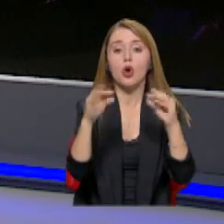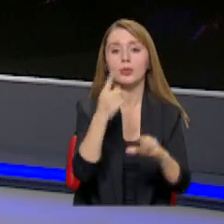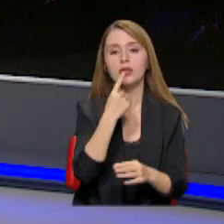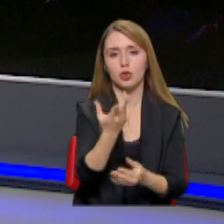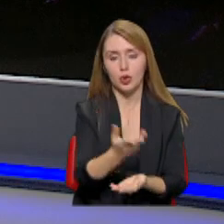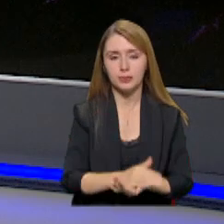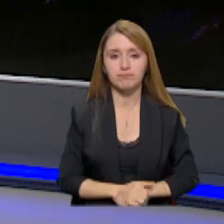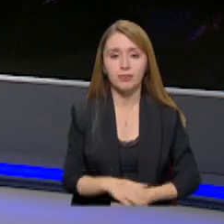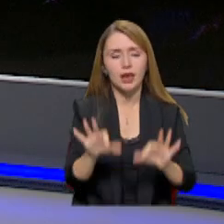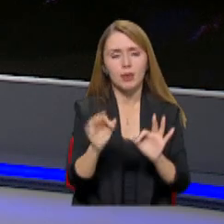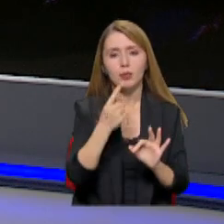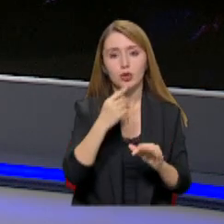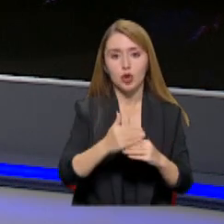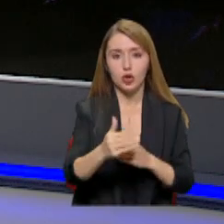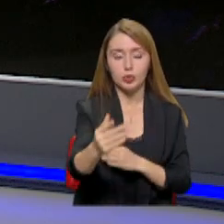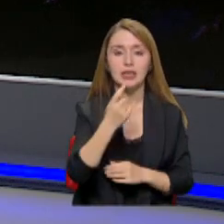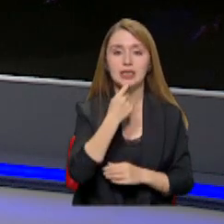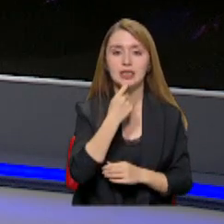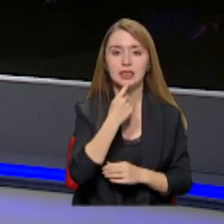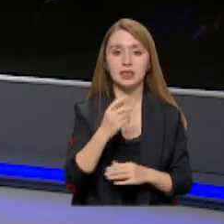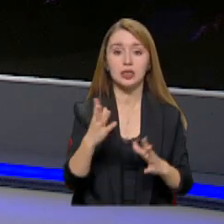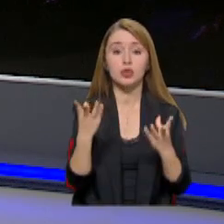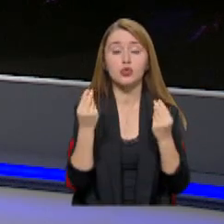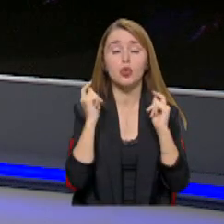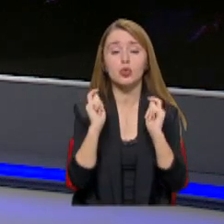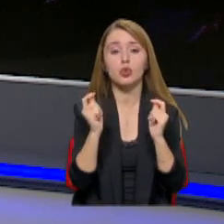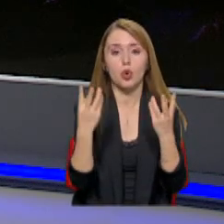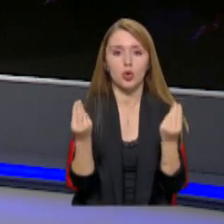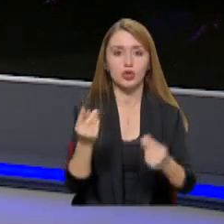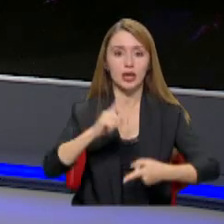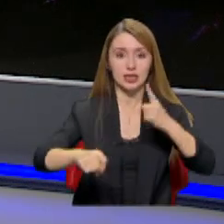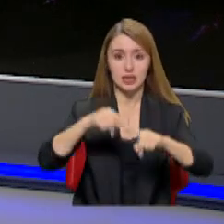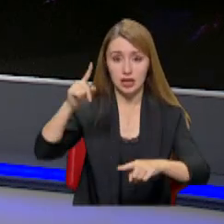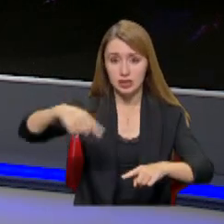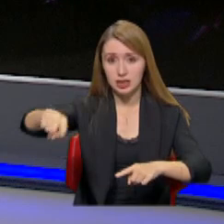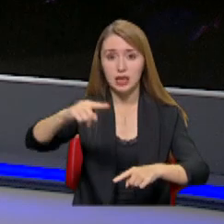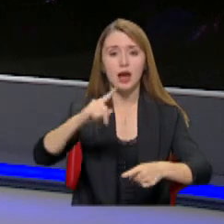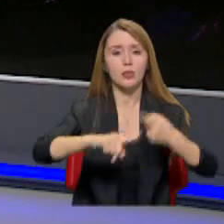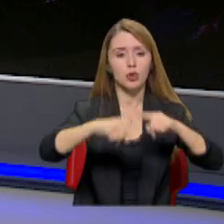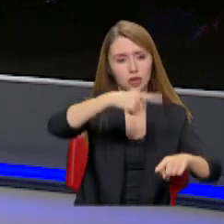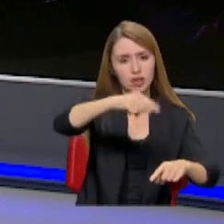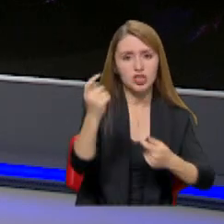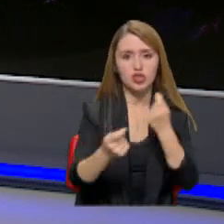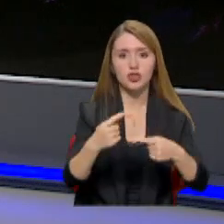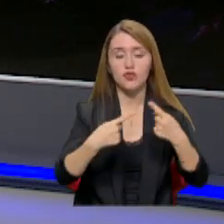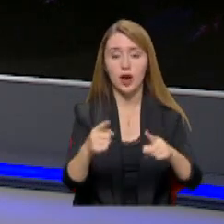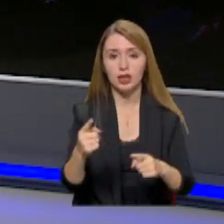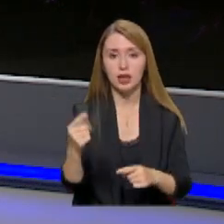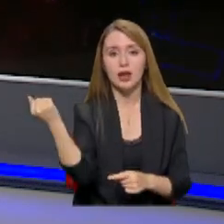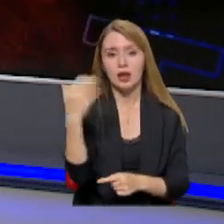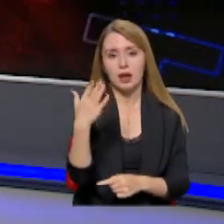Bülbül hoca hep diyoruz Önümüzdeki yıl çok ama çok zor geçecek siyasiler bürokratların işi farklı ama rakamlar yalan